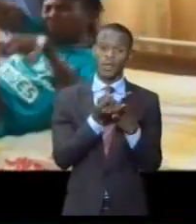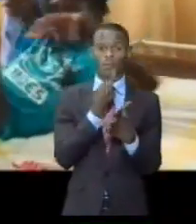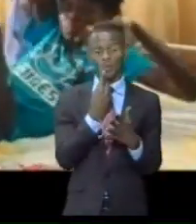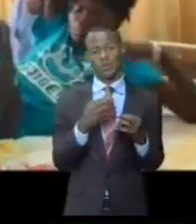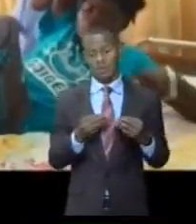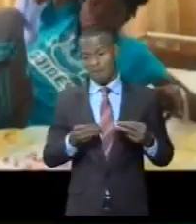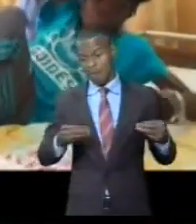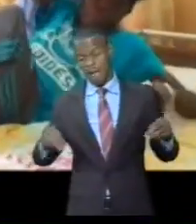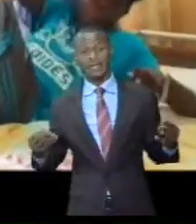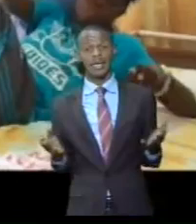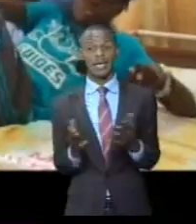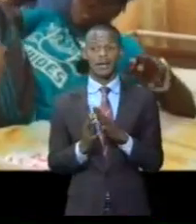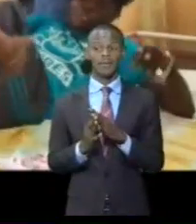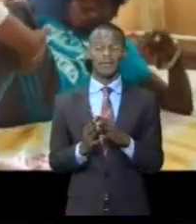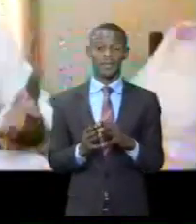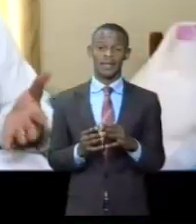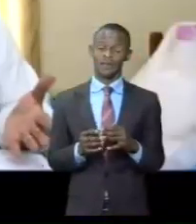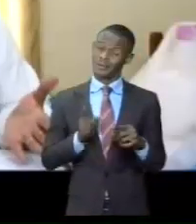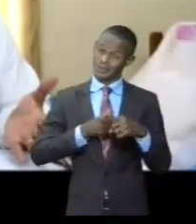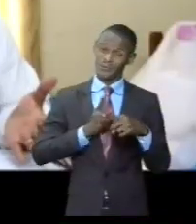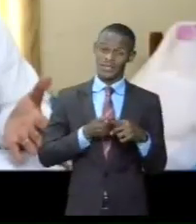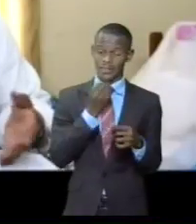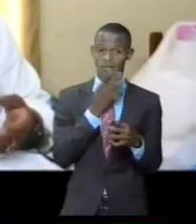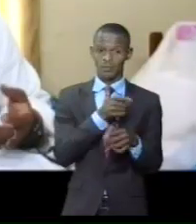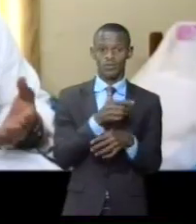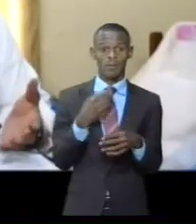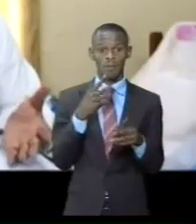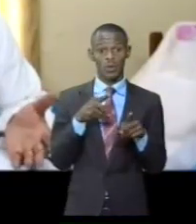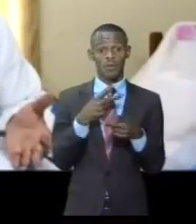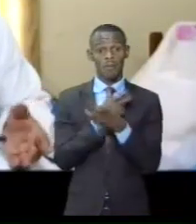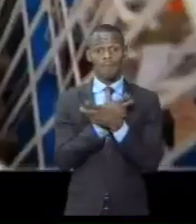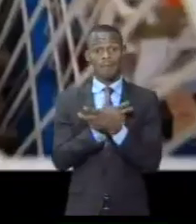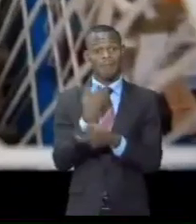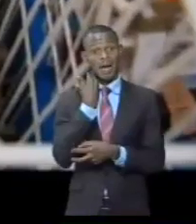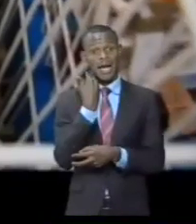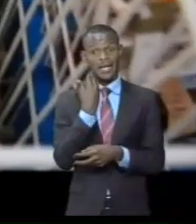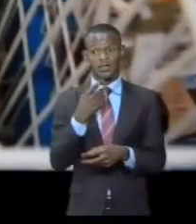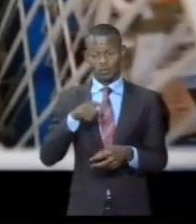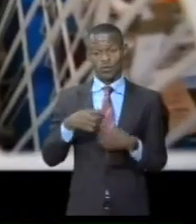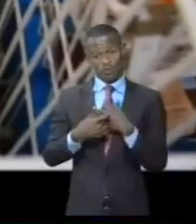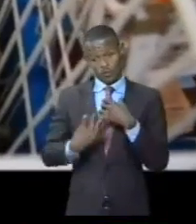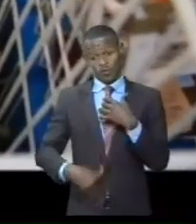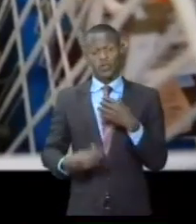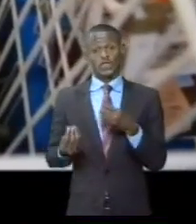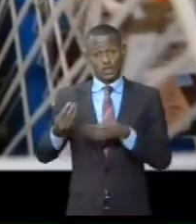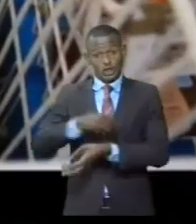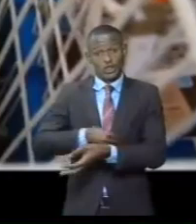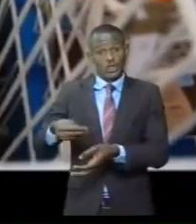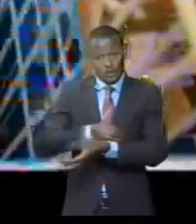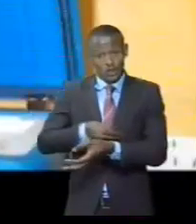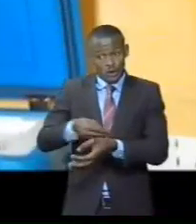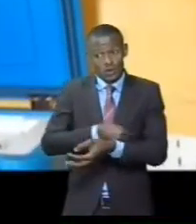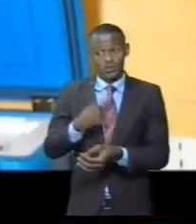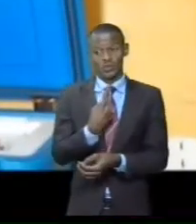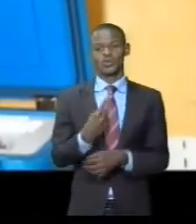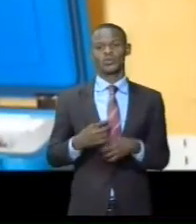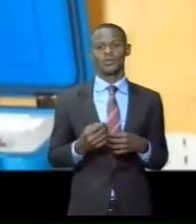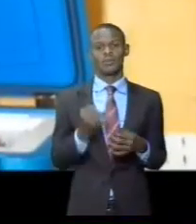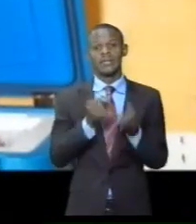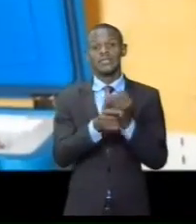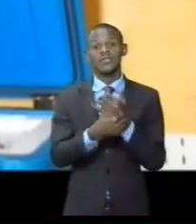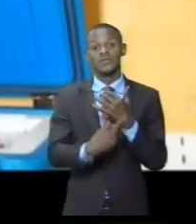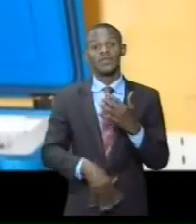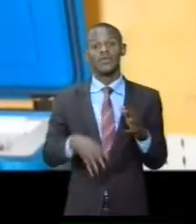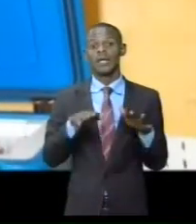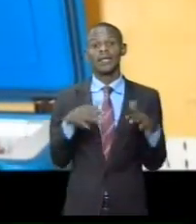ou autres, et qui dit anémie SS dit demande de sang, si nous n'avons pas d'unité sanguine, donc nous ne pouvons pas accomplir correctement